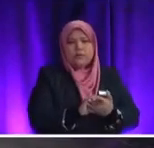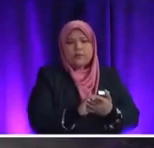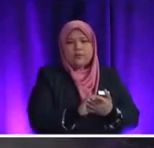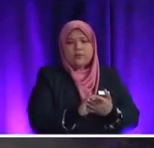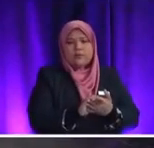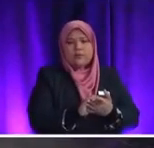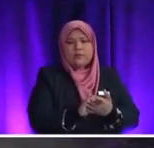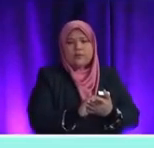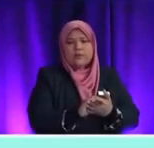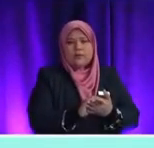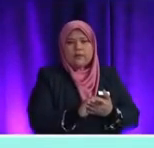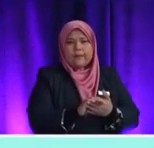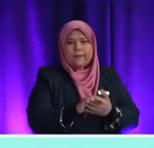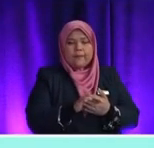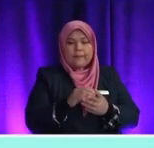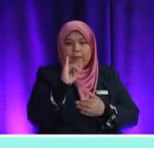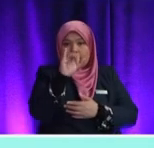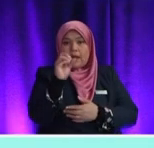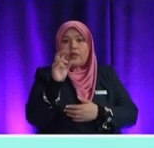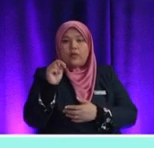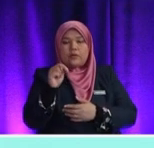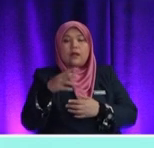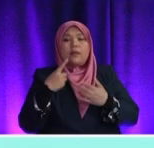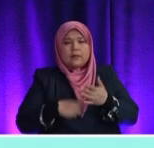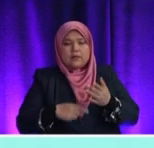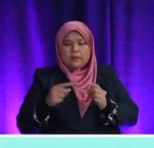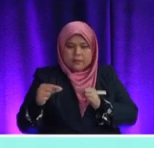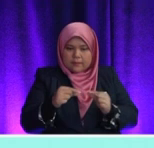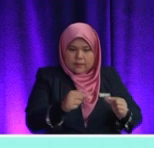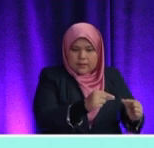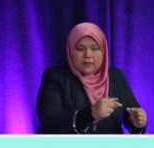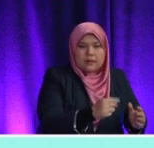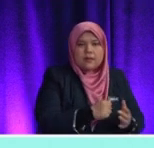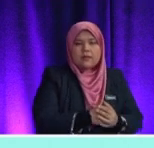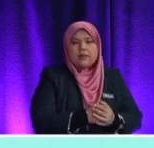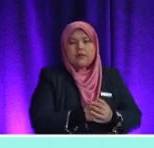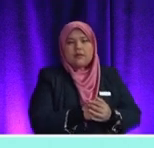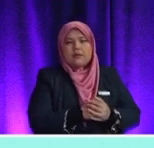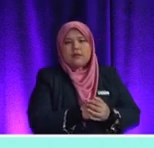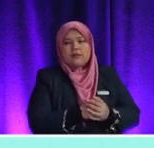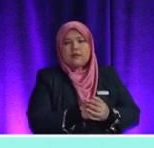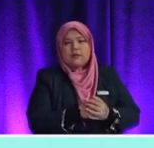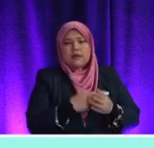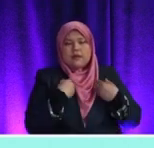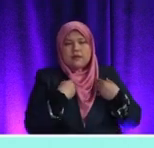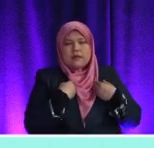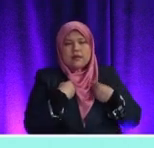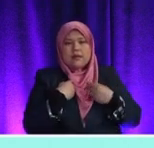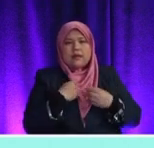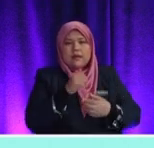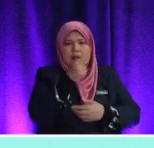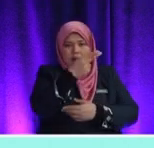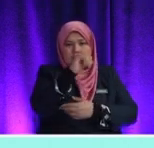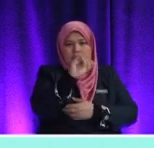not ayeuna paya akan bergerak ke sana sore depresi itu subbytes caranya adalah kita ada Ayon